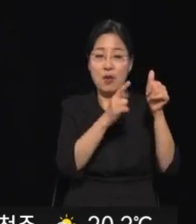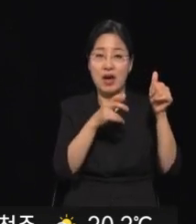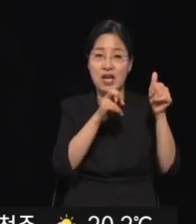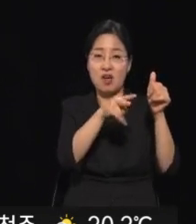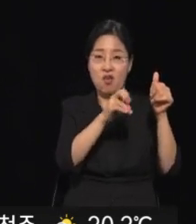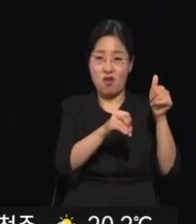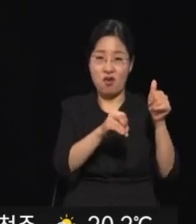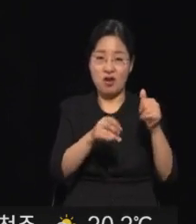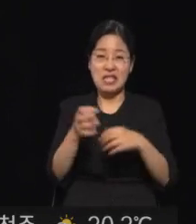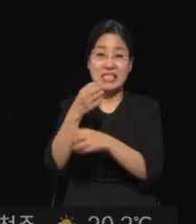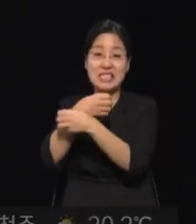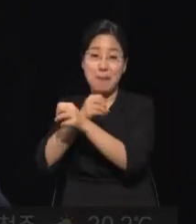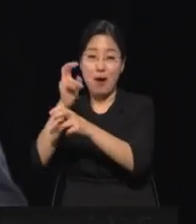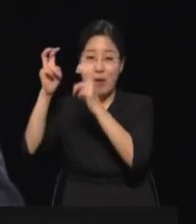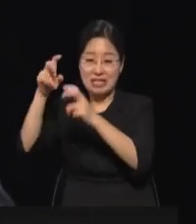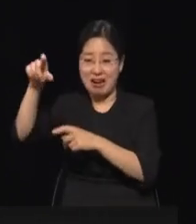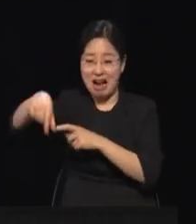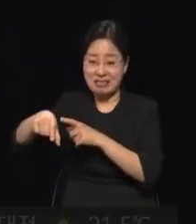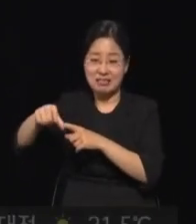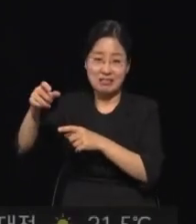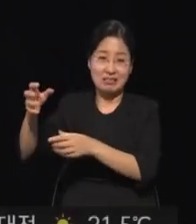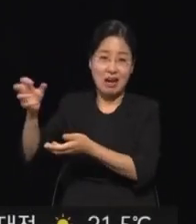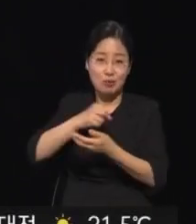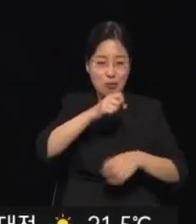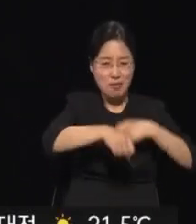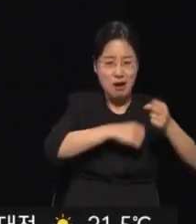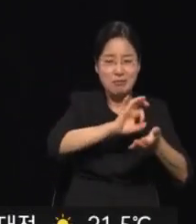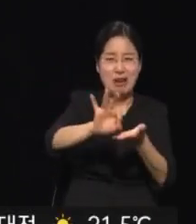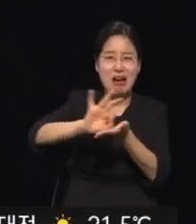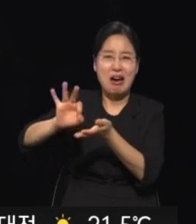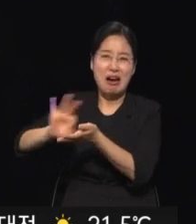법카를 썼습니다. 그러니까 뭐 킨텍스하고 뭐 그까지